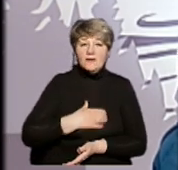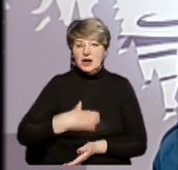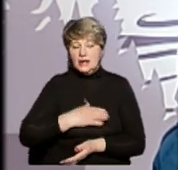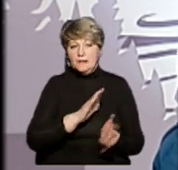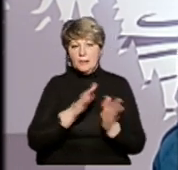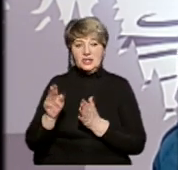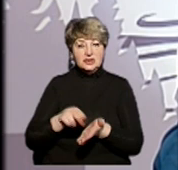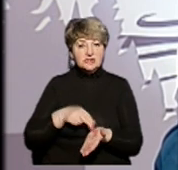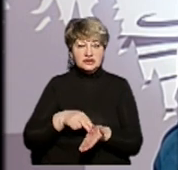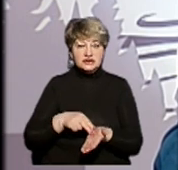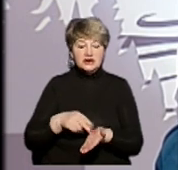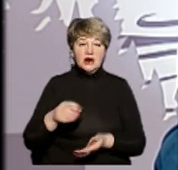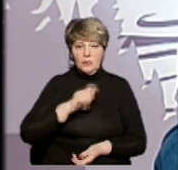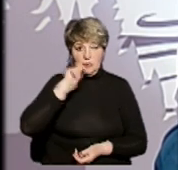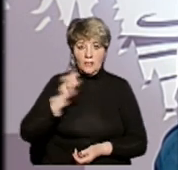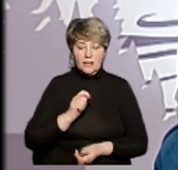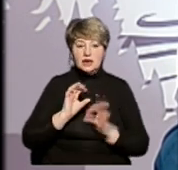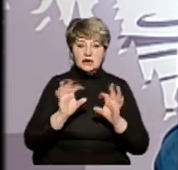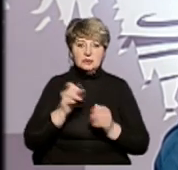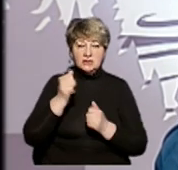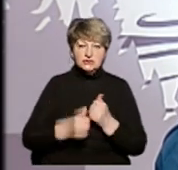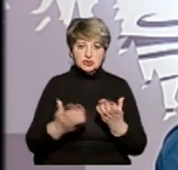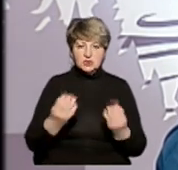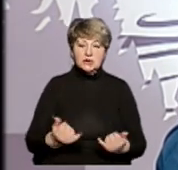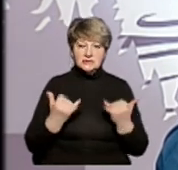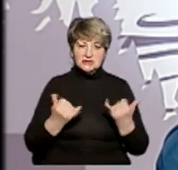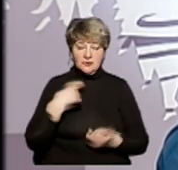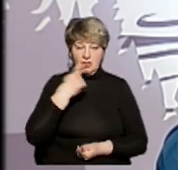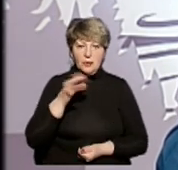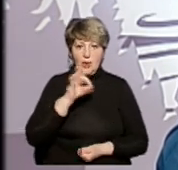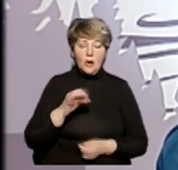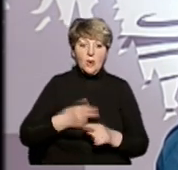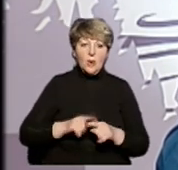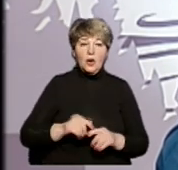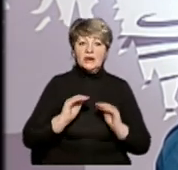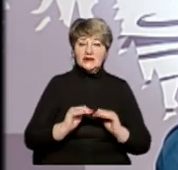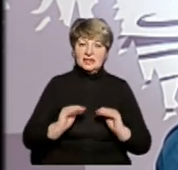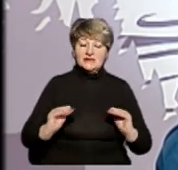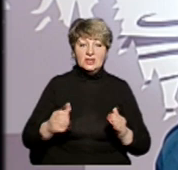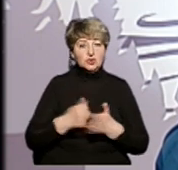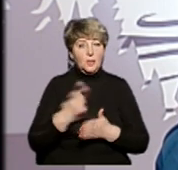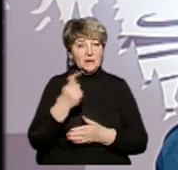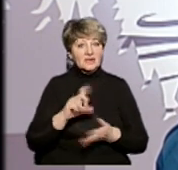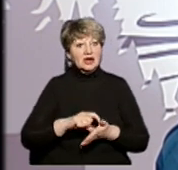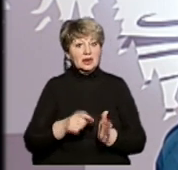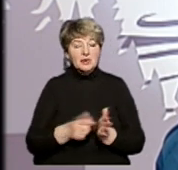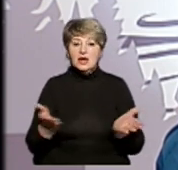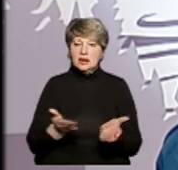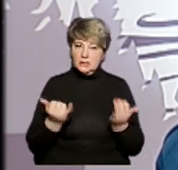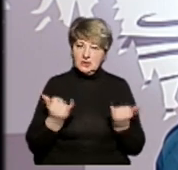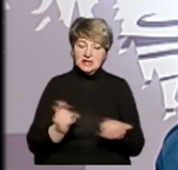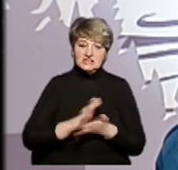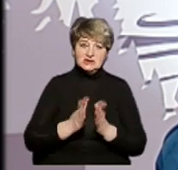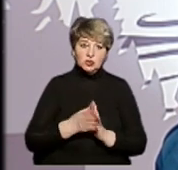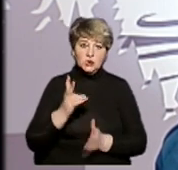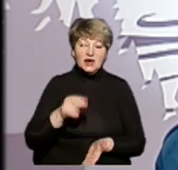найважливіші події життя Черкащини та країни розповідаємо щодня. Зокрема, сьогодні говоримо про набір дітей до першого класу. Яка нині